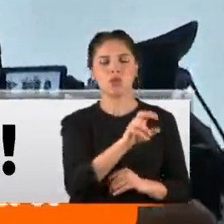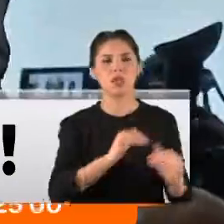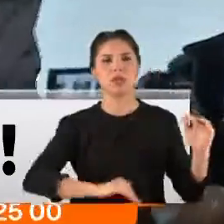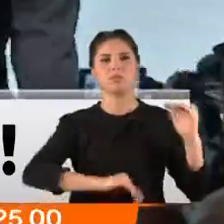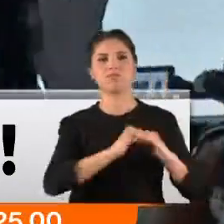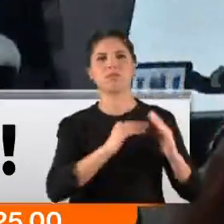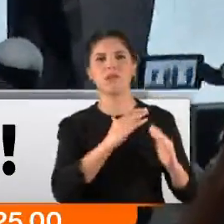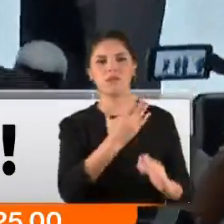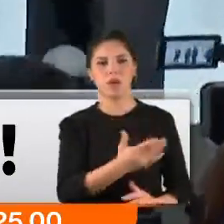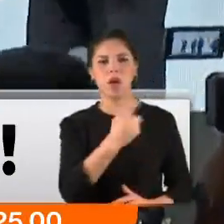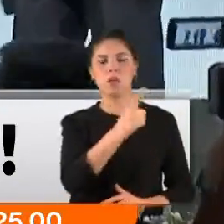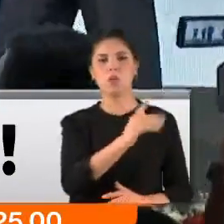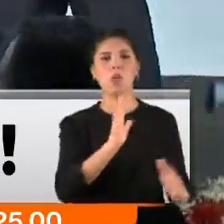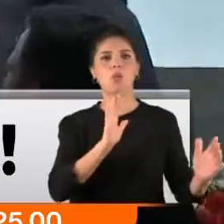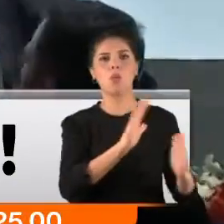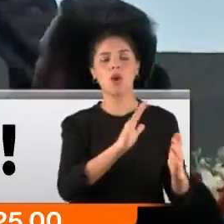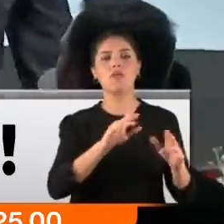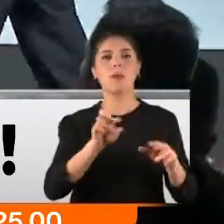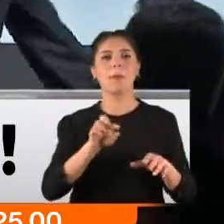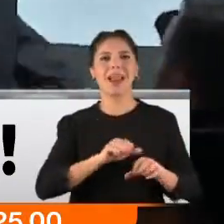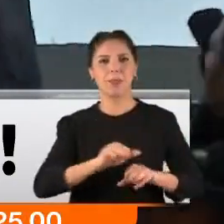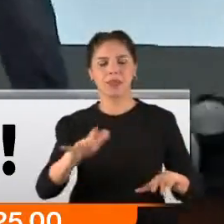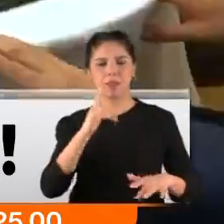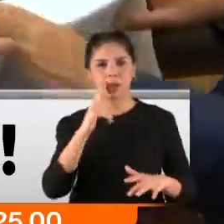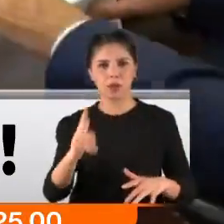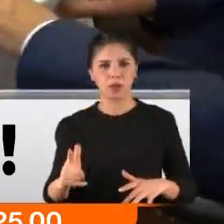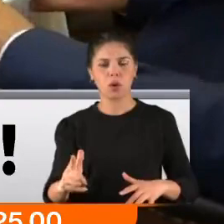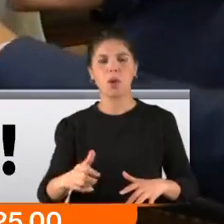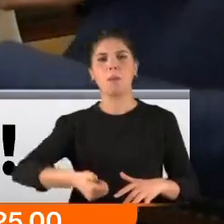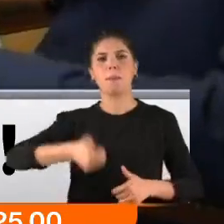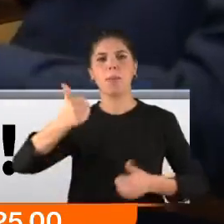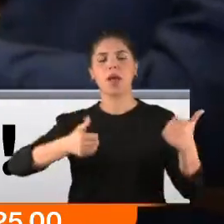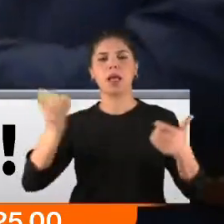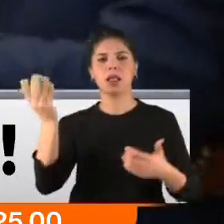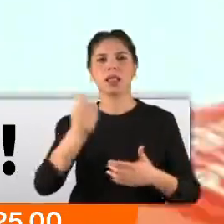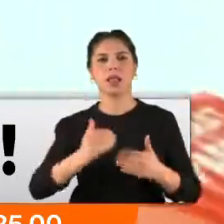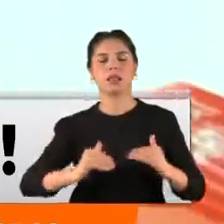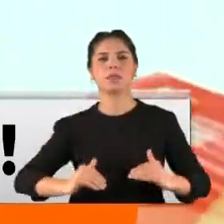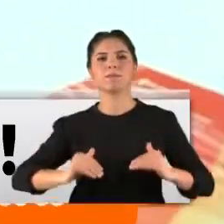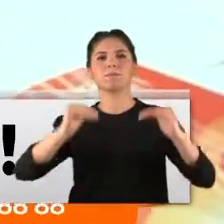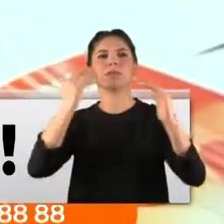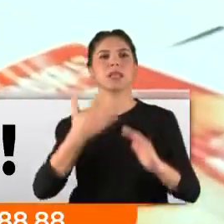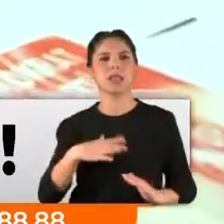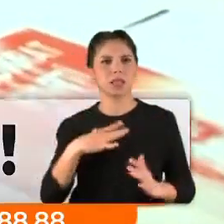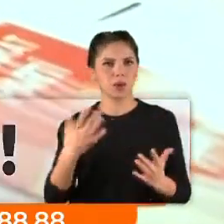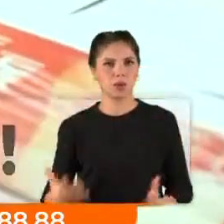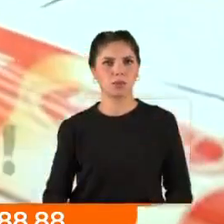çıkmıştı. Belli ki muhalefet parlamenter sistemle birlikte bakan sayısını da yine eskiye döndürme niyetinde.